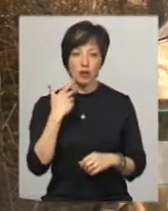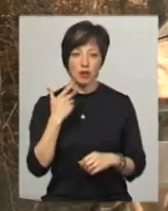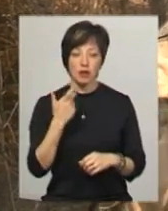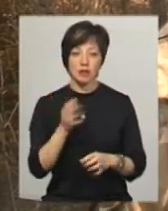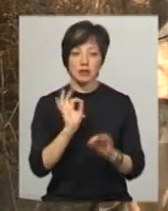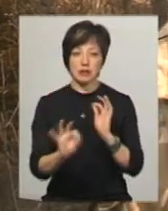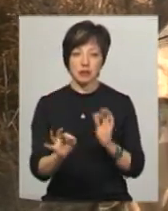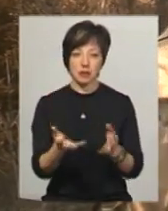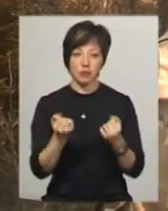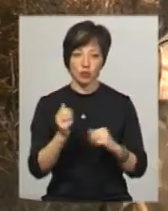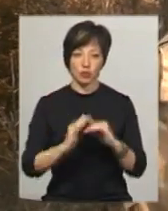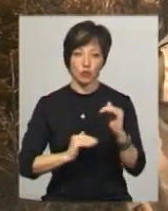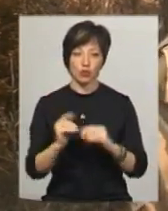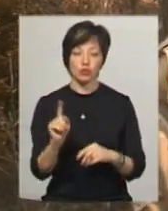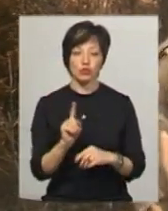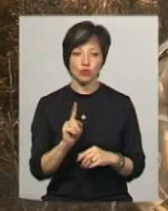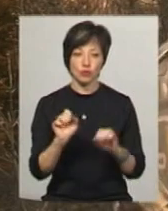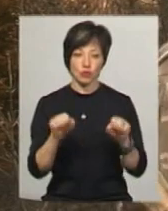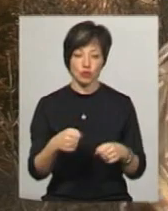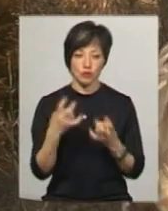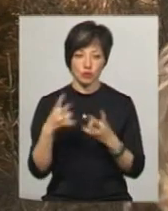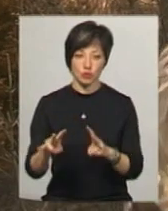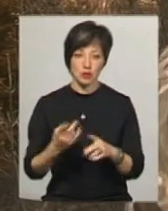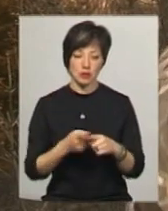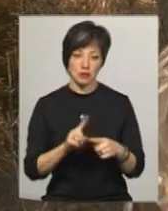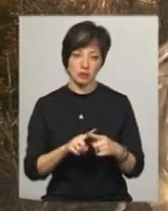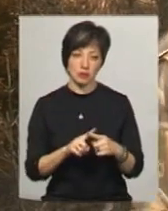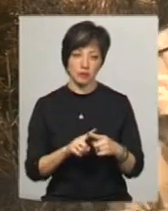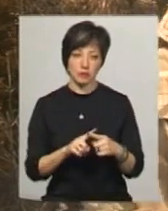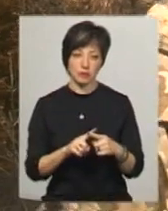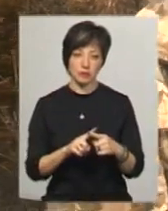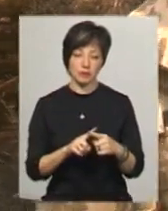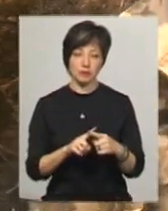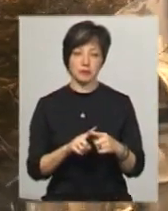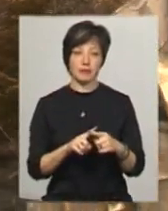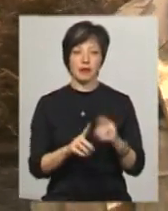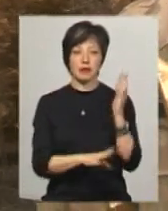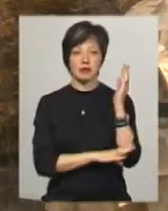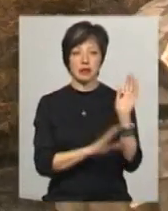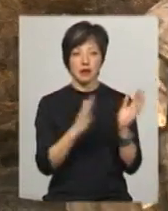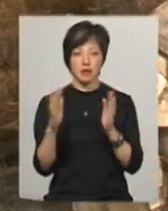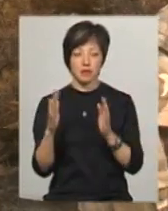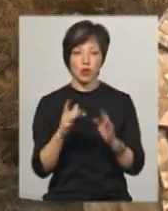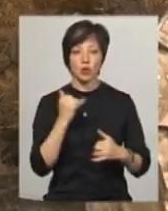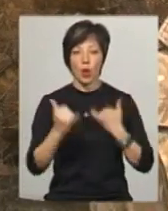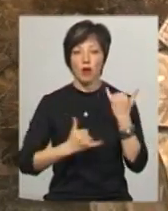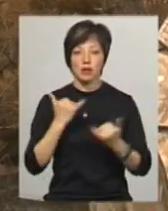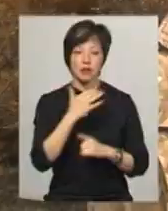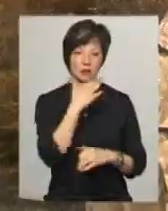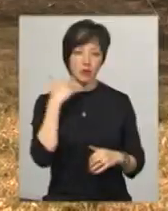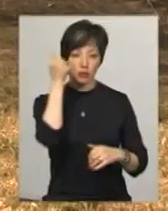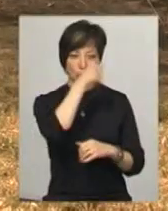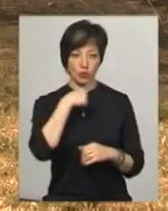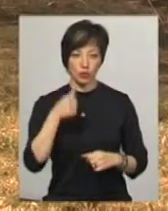беруть сірники в руки, і що вони можуть зробити ці сірники якби, з тими деревами, які доглядалися стільки багато